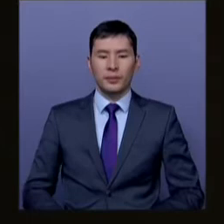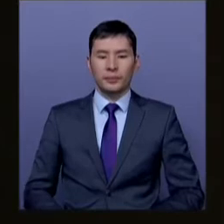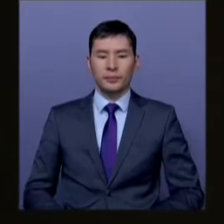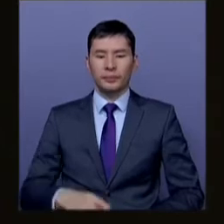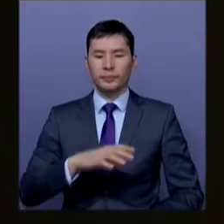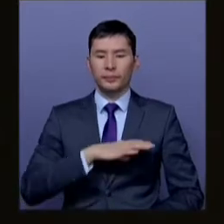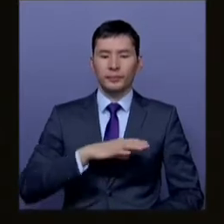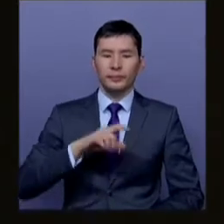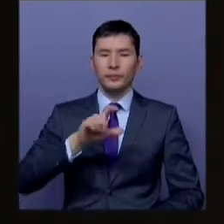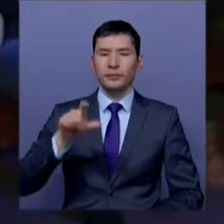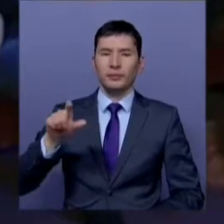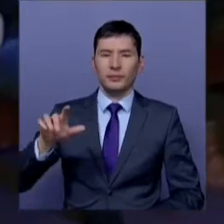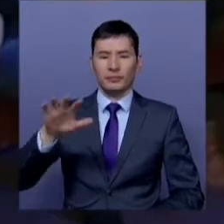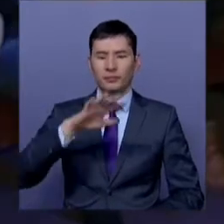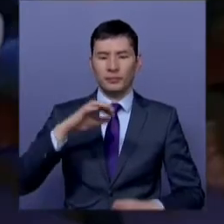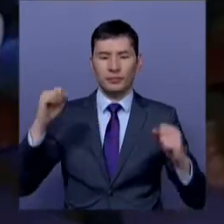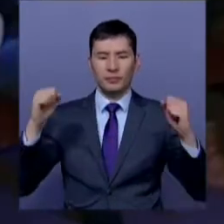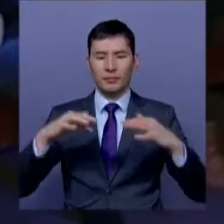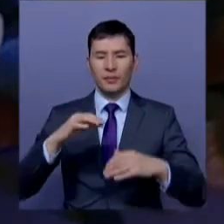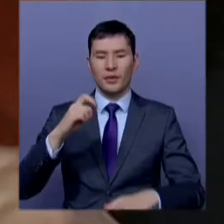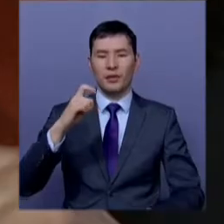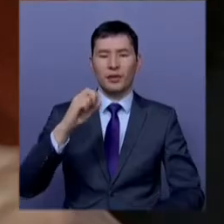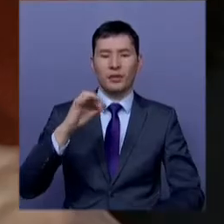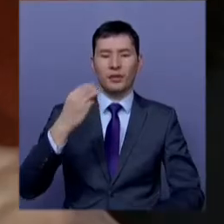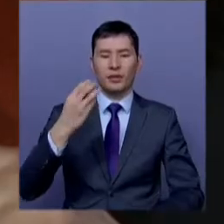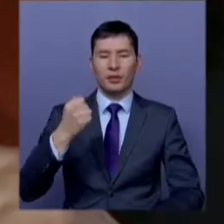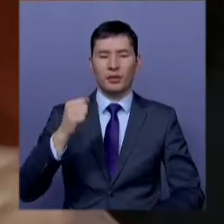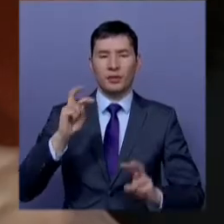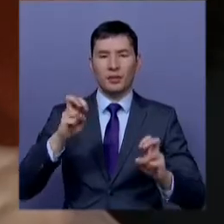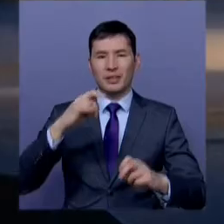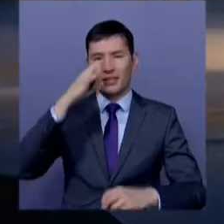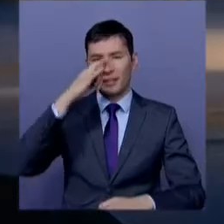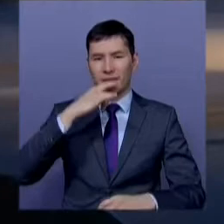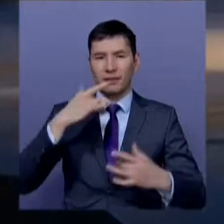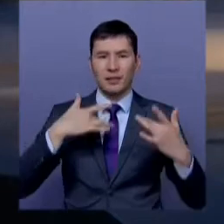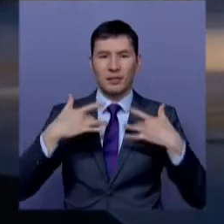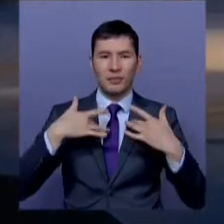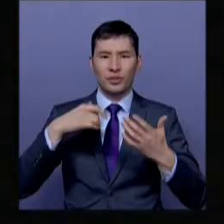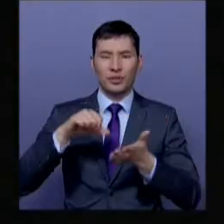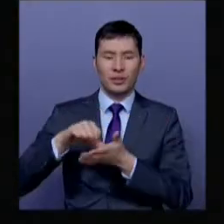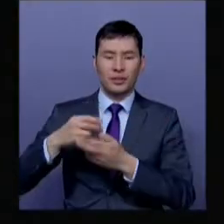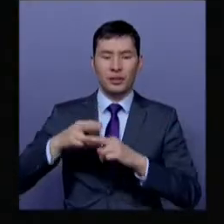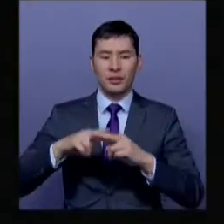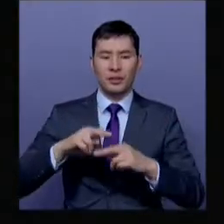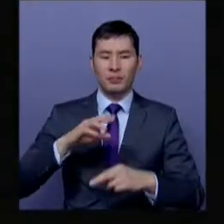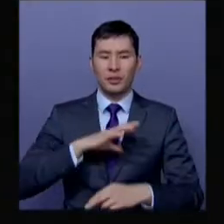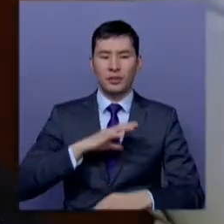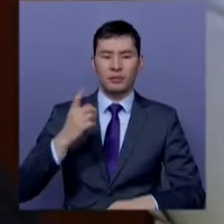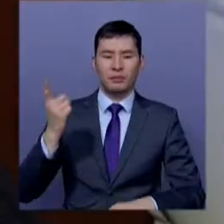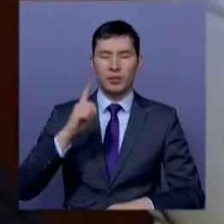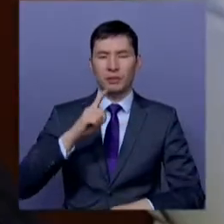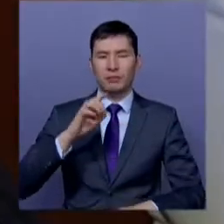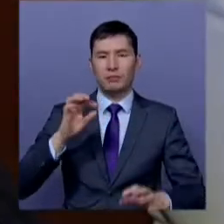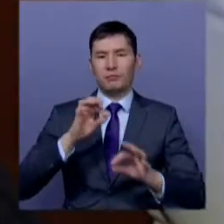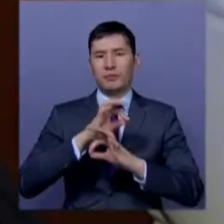мәдениет қайраткерлері де келді. Хадиша Бөкеева атындағы облыстық қазақ драма театрының еңбек сіңірген қайраткерлері Абай мұраларының құндылығына